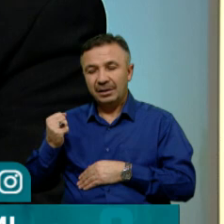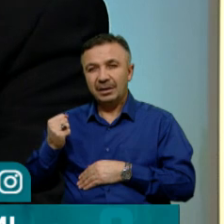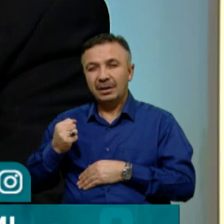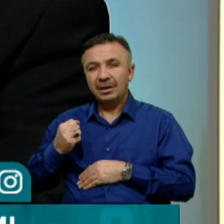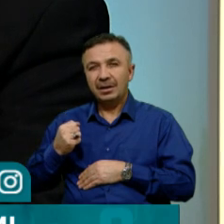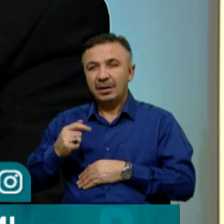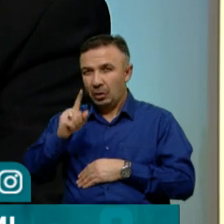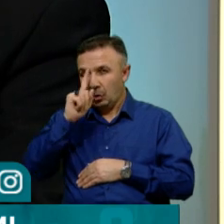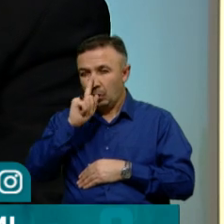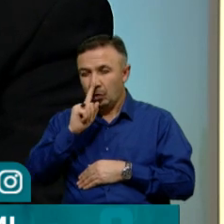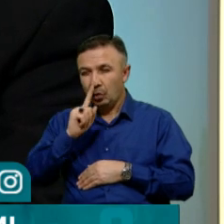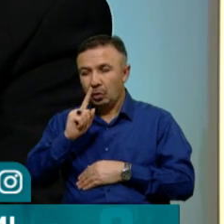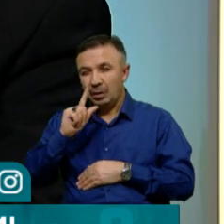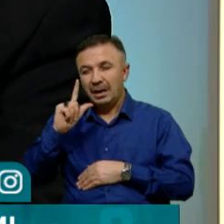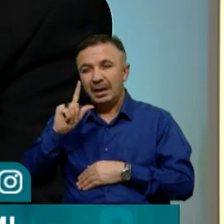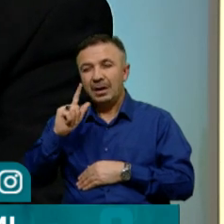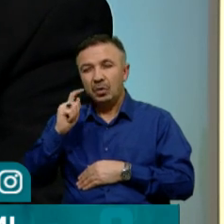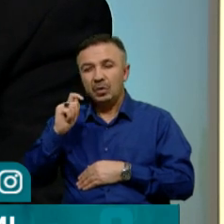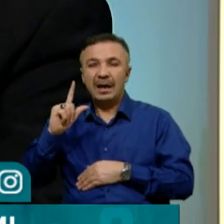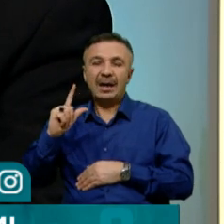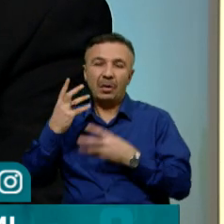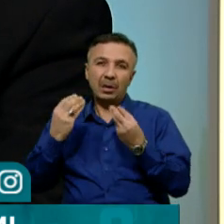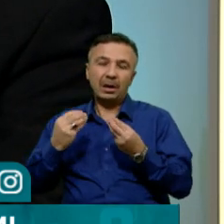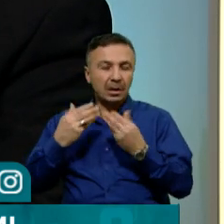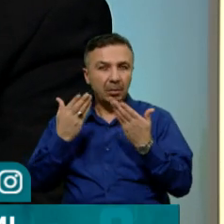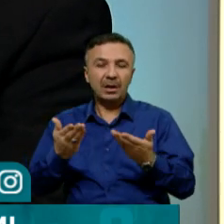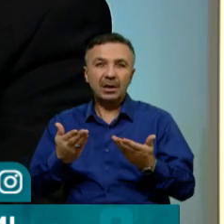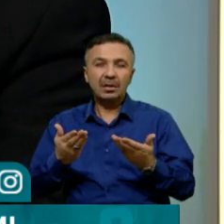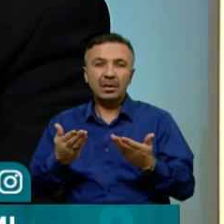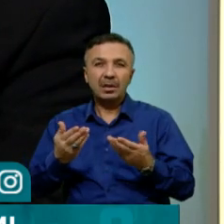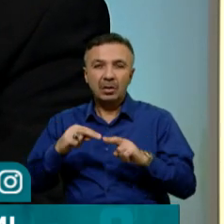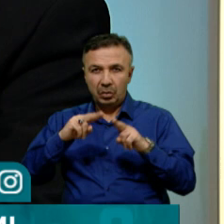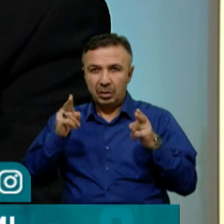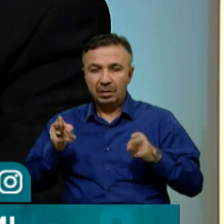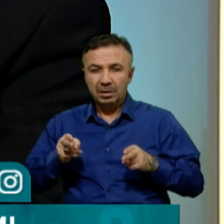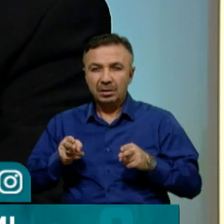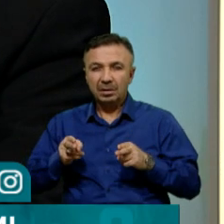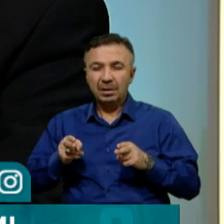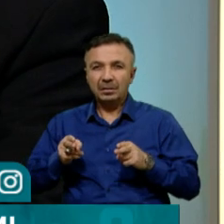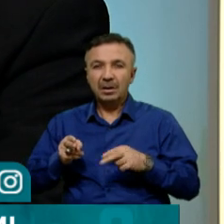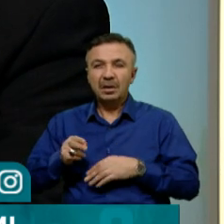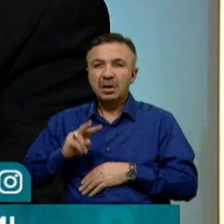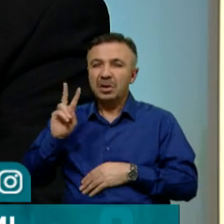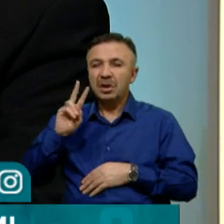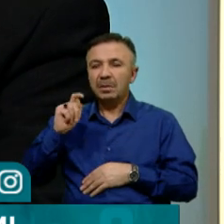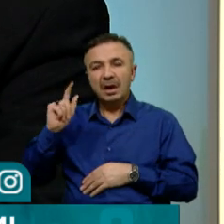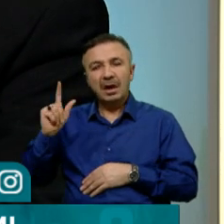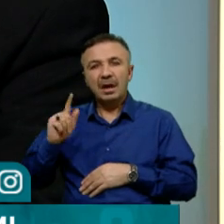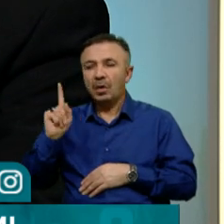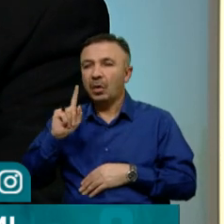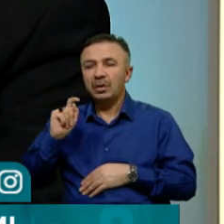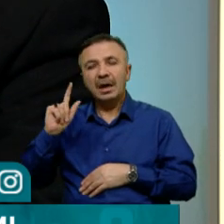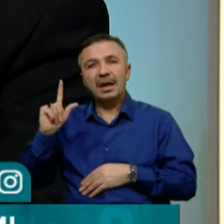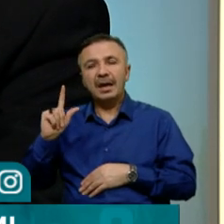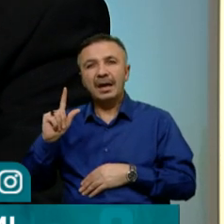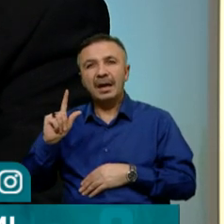Çünkü öyle mallar vardır ki Dükkana Bundan on sene önce girmiştir 20 liraya girmiştir 10 liraya gider o da var doğru